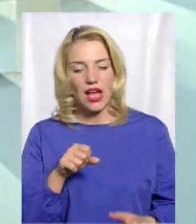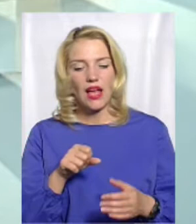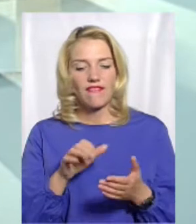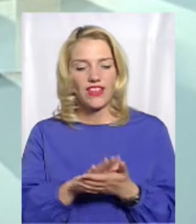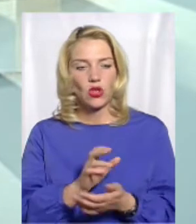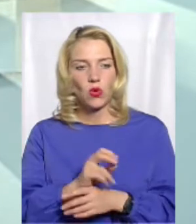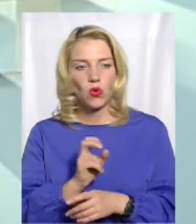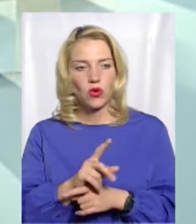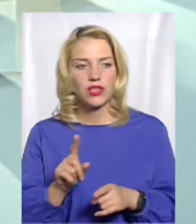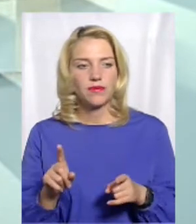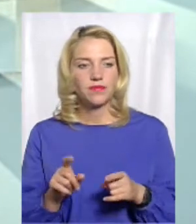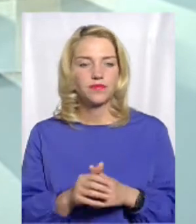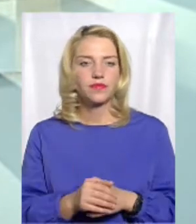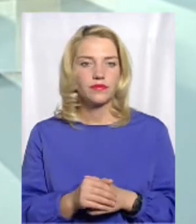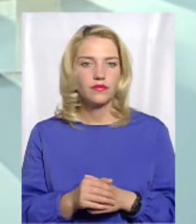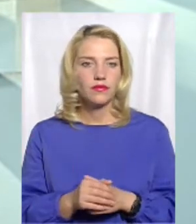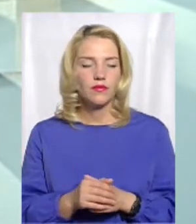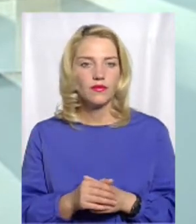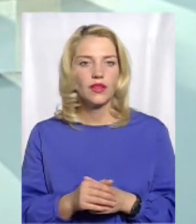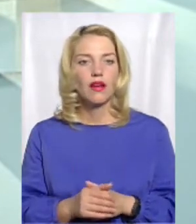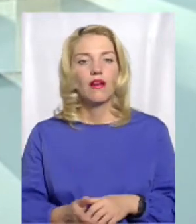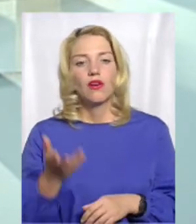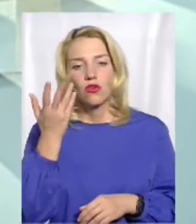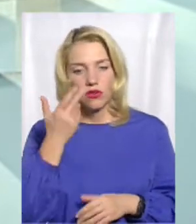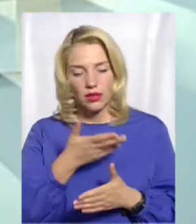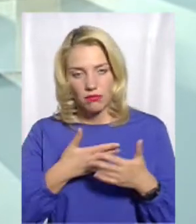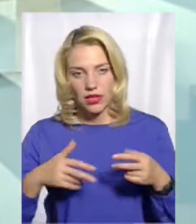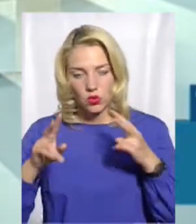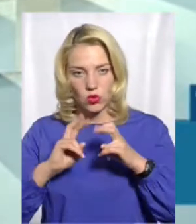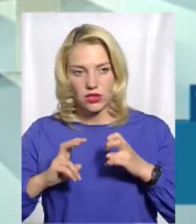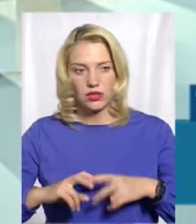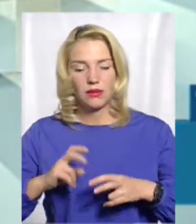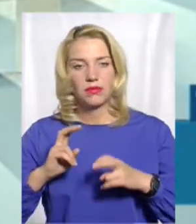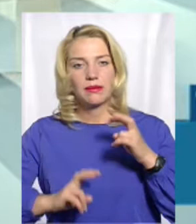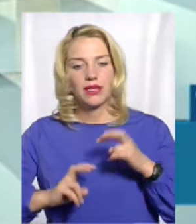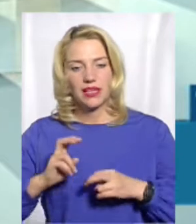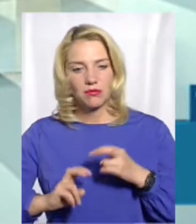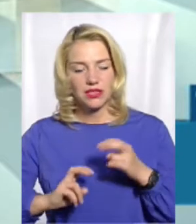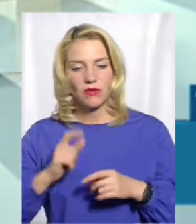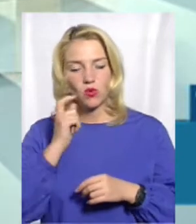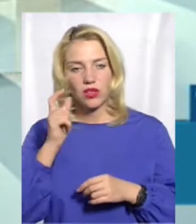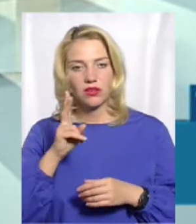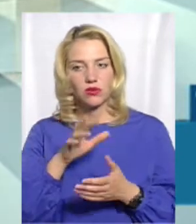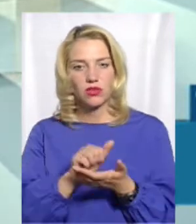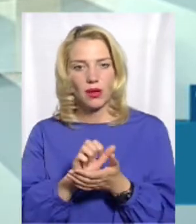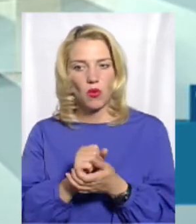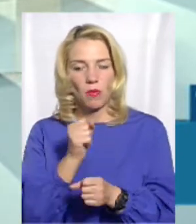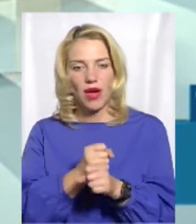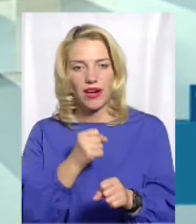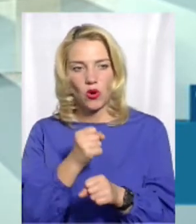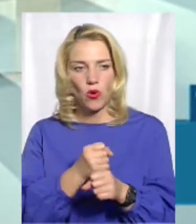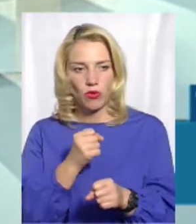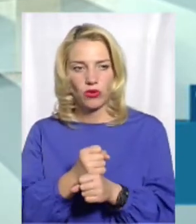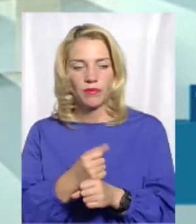які вважаються більш небезпечними. Коли ми дослідили підприємства України, які займаються переробленням, ми